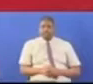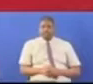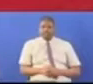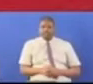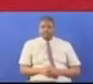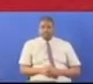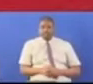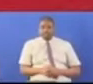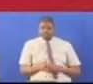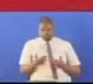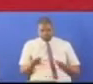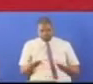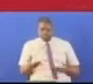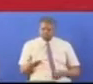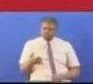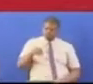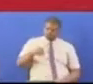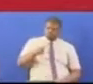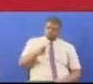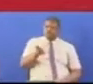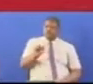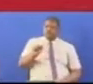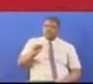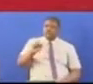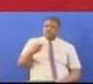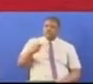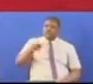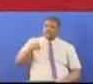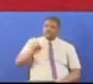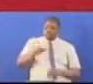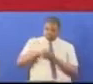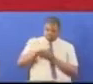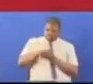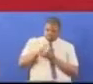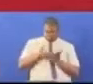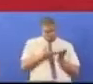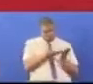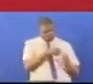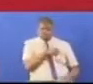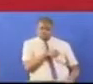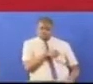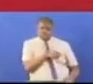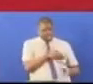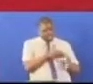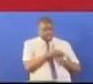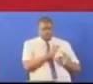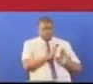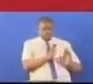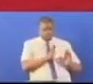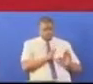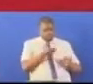Mheshimiwa Mhagama ameeleza naye pia kwamba mswada huu kwa kadri anavyoelewa hauhusu bomba la mafuta